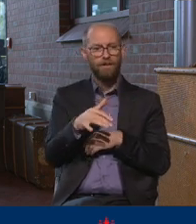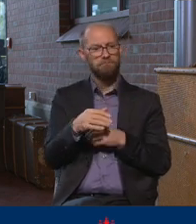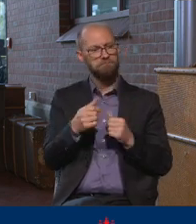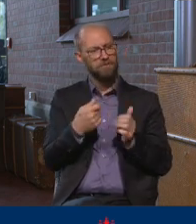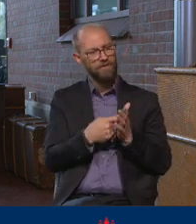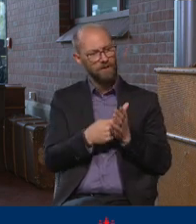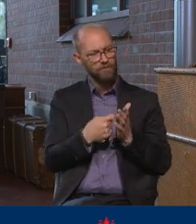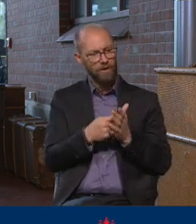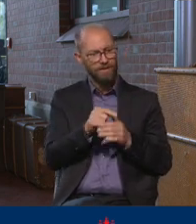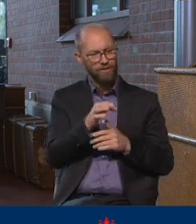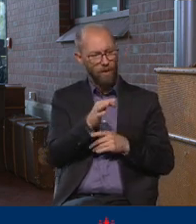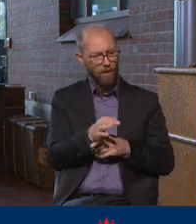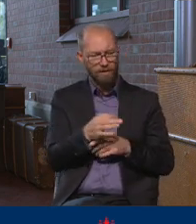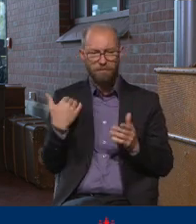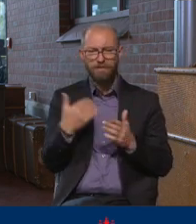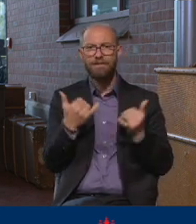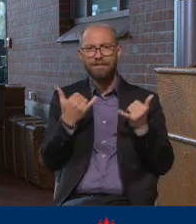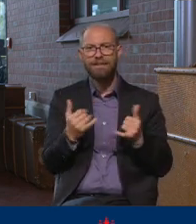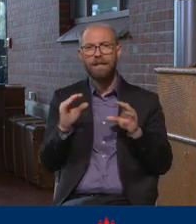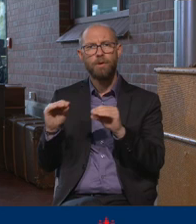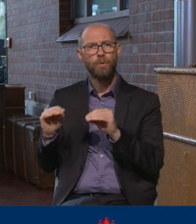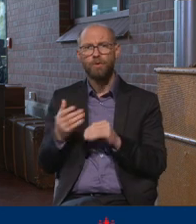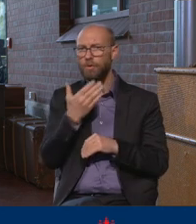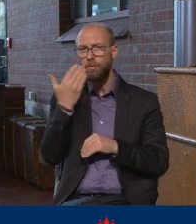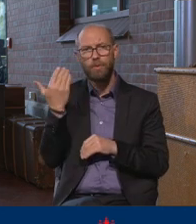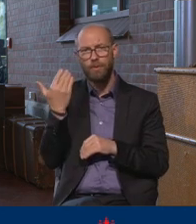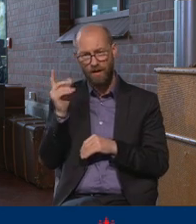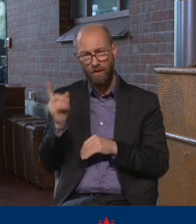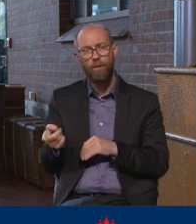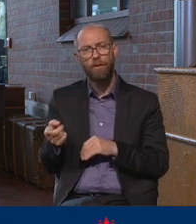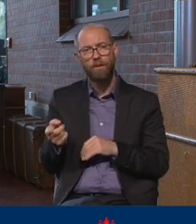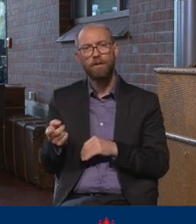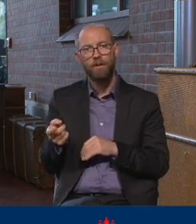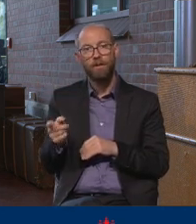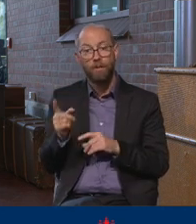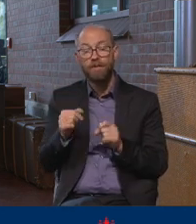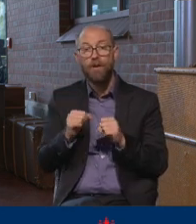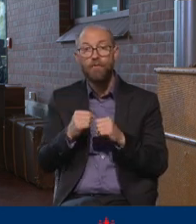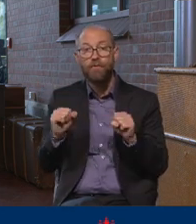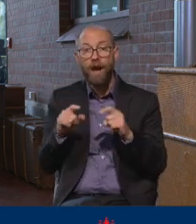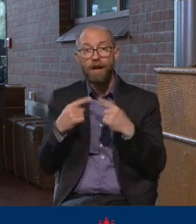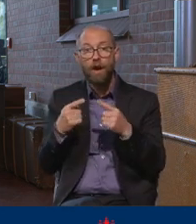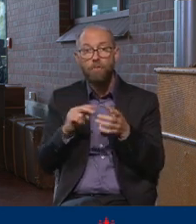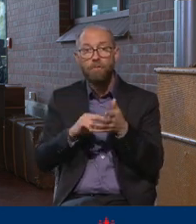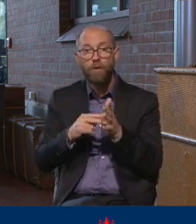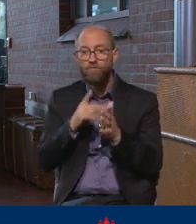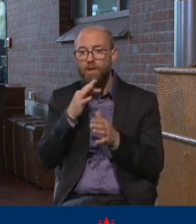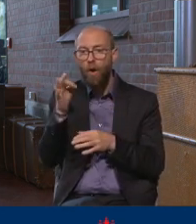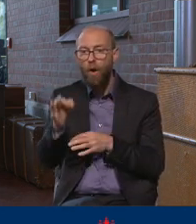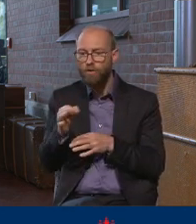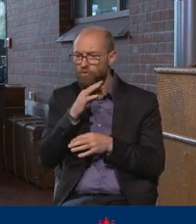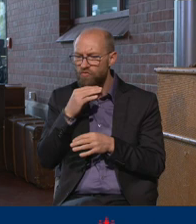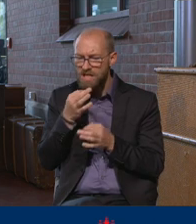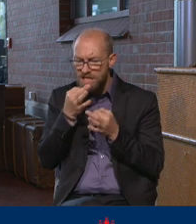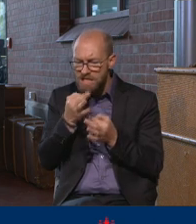und sind eben orte die bisher nicht genutzt waren und ich habe den eindruck dass eben gerade mit der freiraumplanung viele orte zu sehr durch